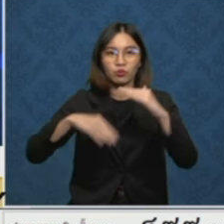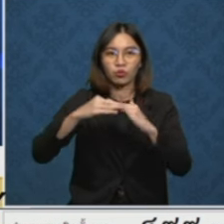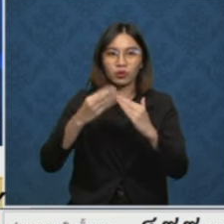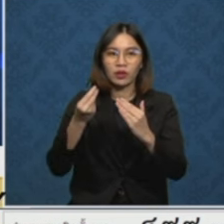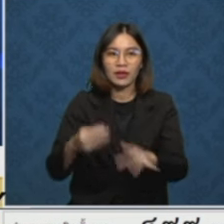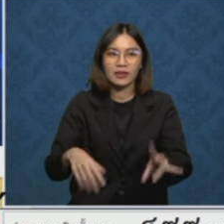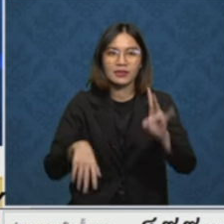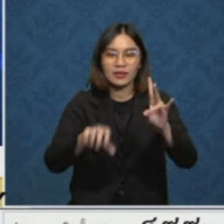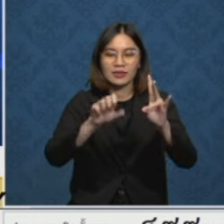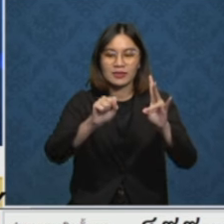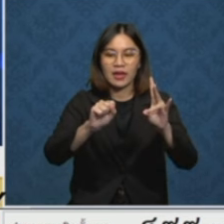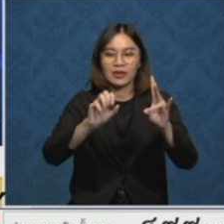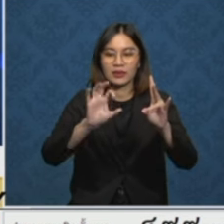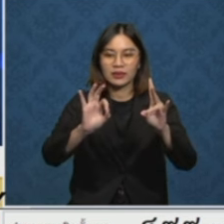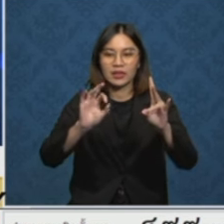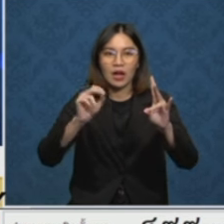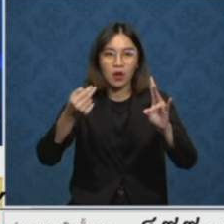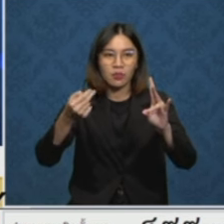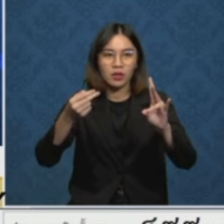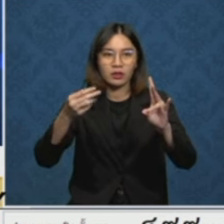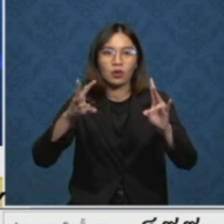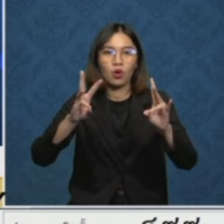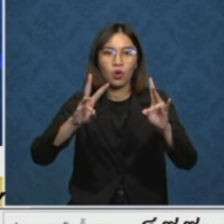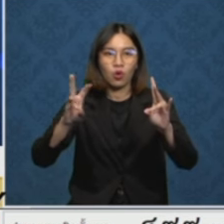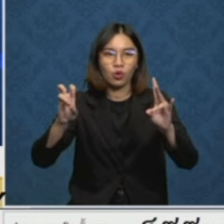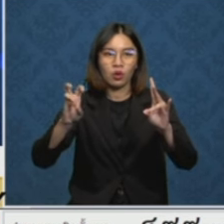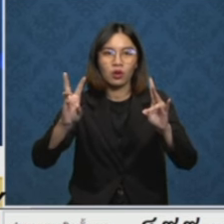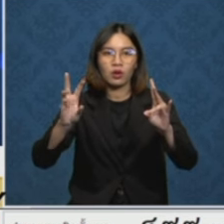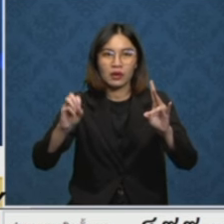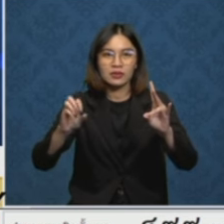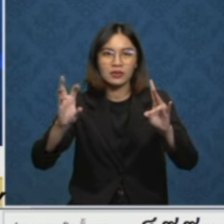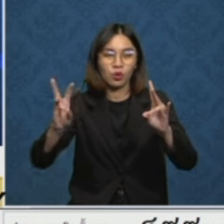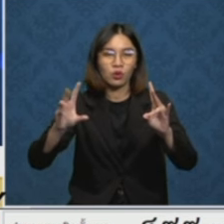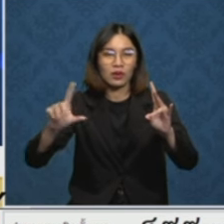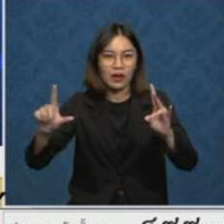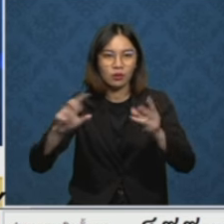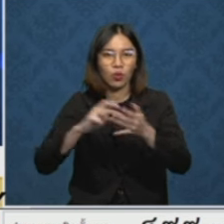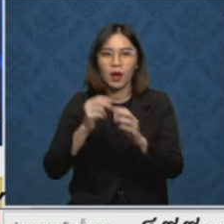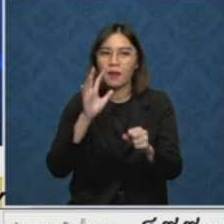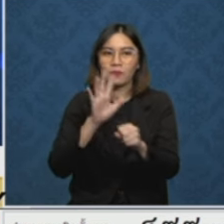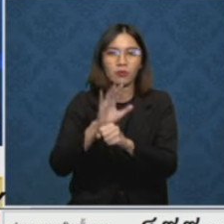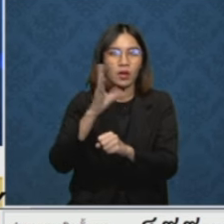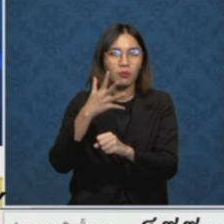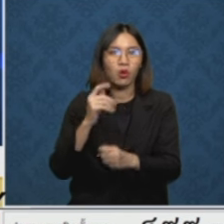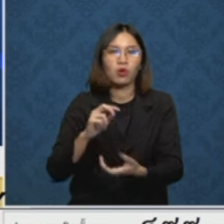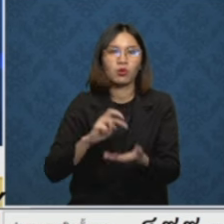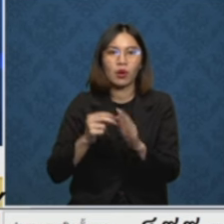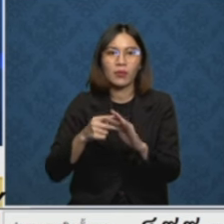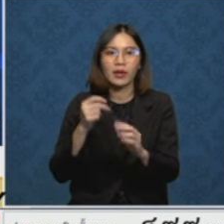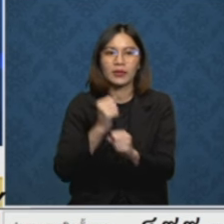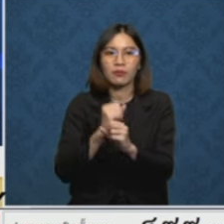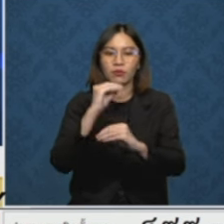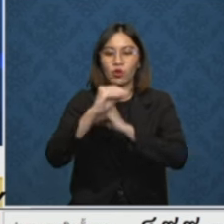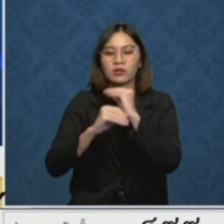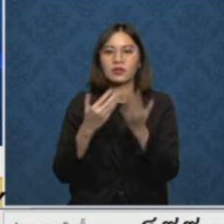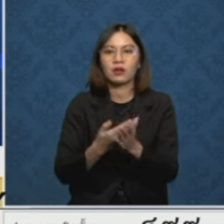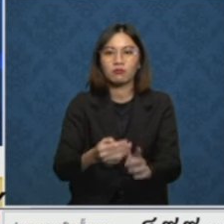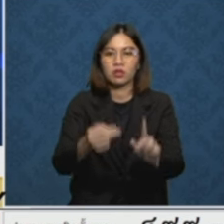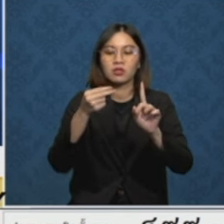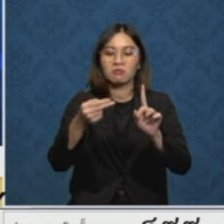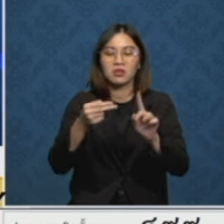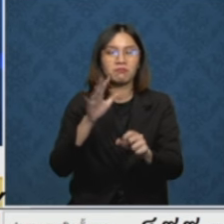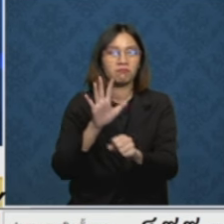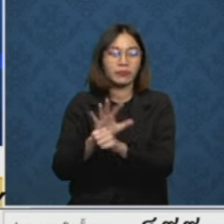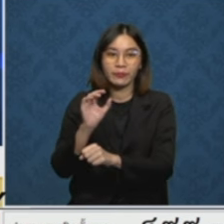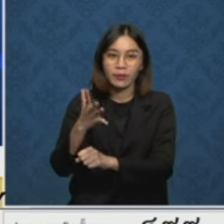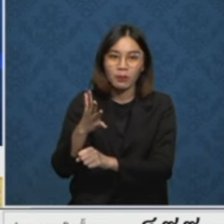ค่ 796,656 ล้านบาทซึ่งนั่นแน่นอนว่าไม่เพียงพอที่จะทำให้ท่านสามารถที่จะทำโครงการ Digital Wallet